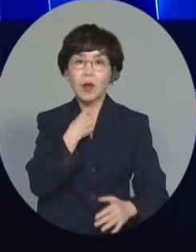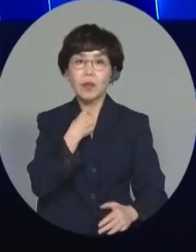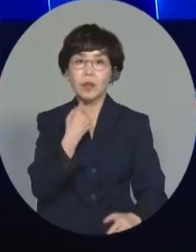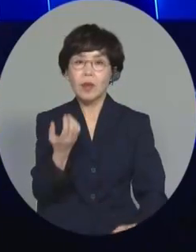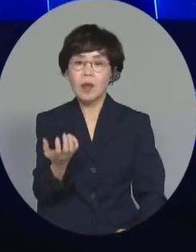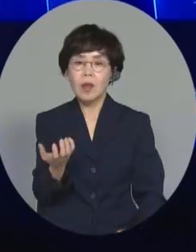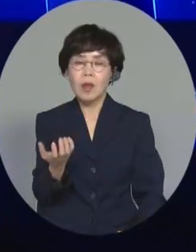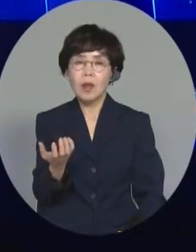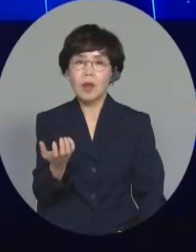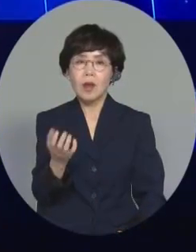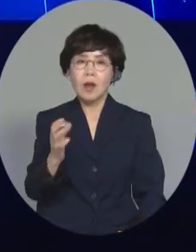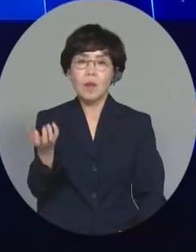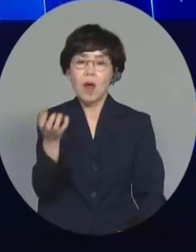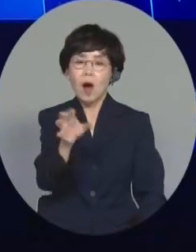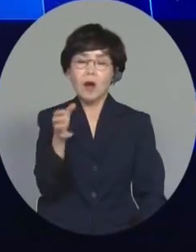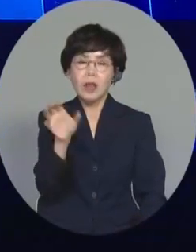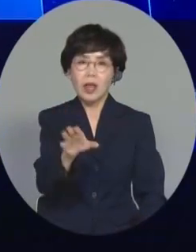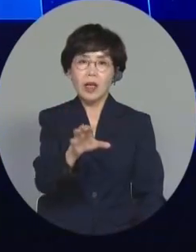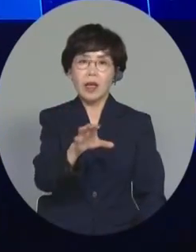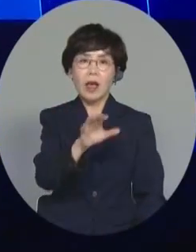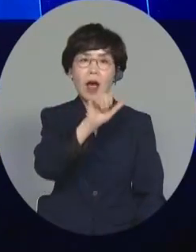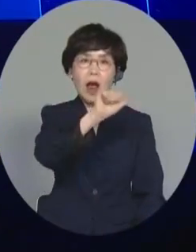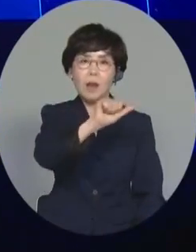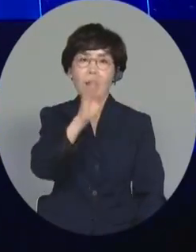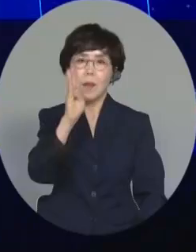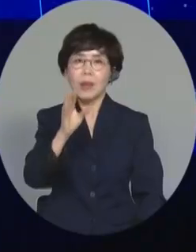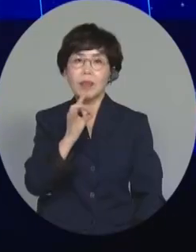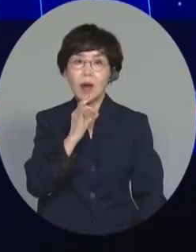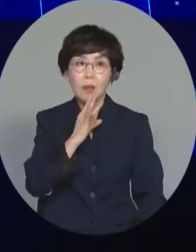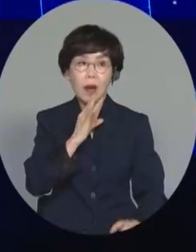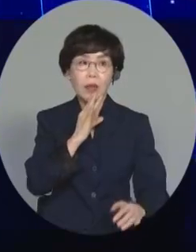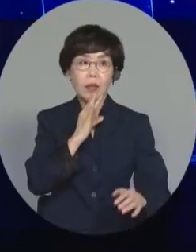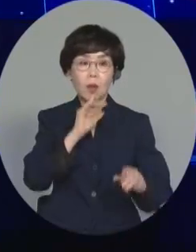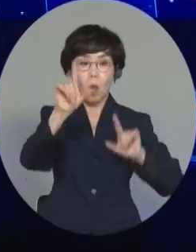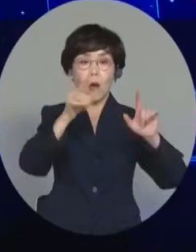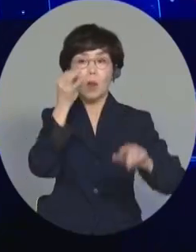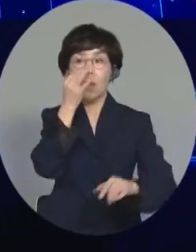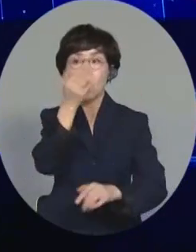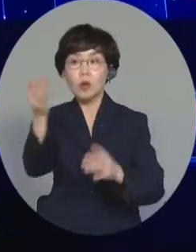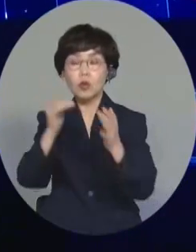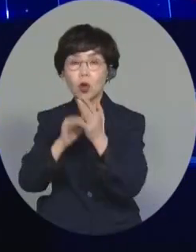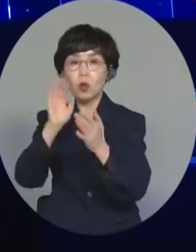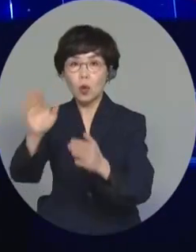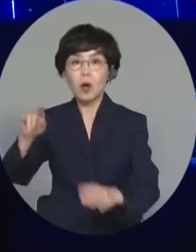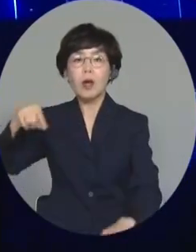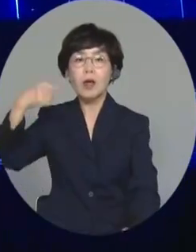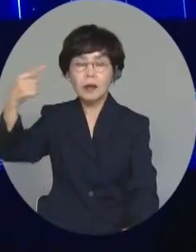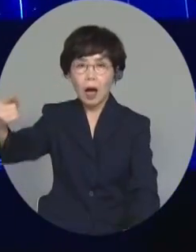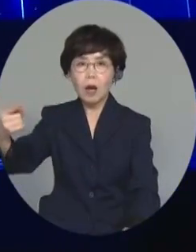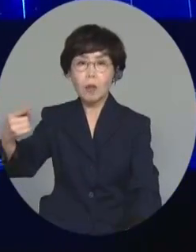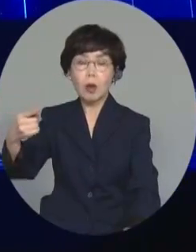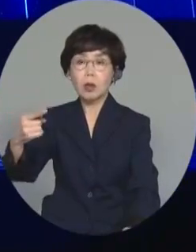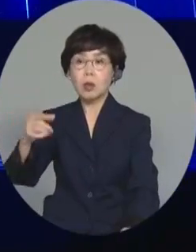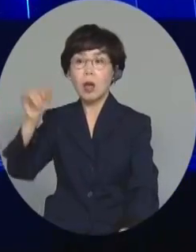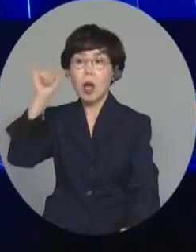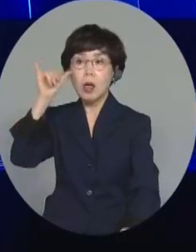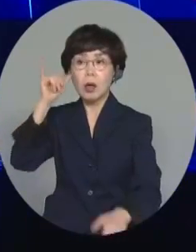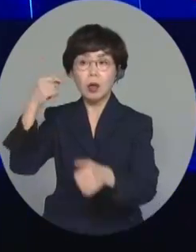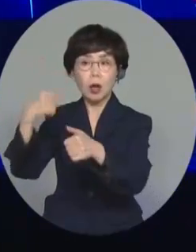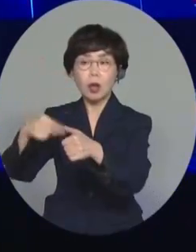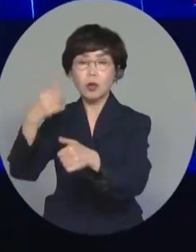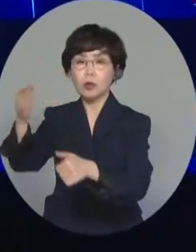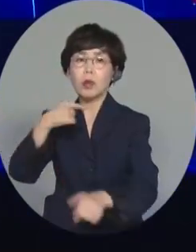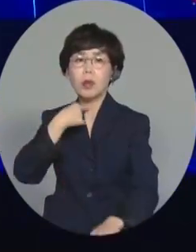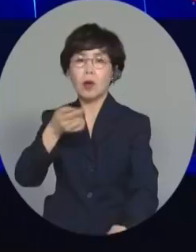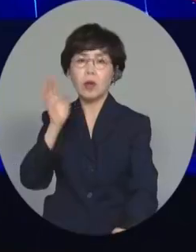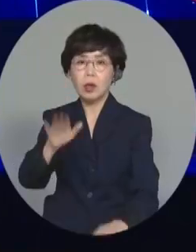즉 알파와 베타만 모형에게 보여주었습니다. 그 다른 변이는 AI 모델에게 훈련시키지 않았는데요.